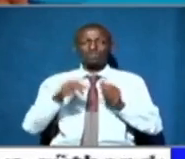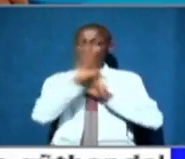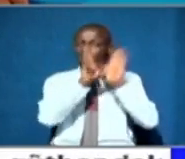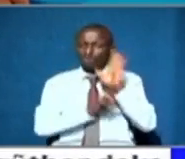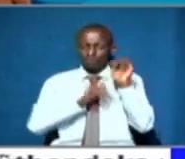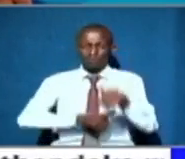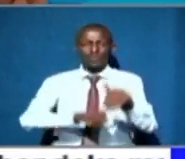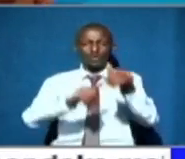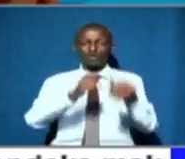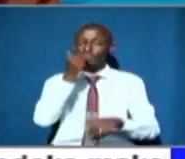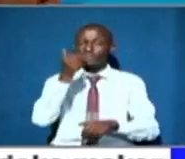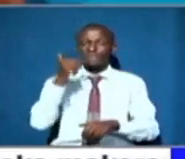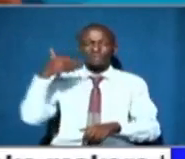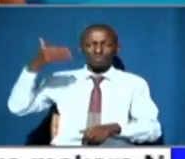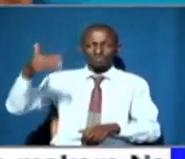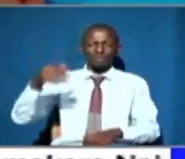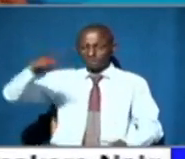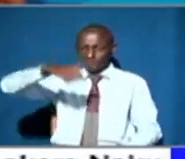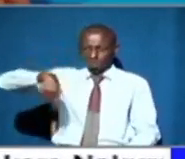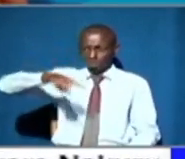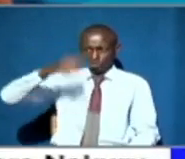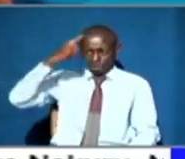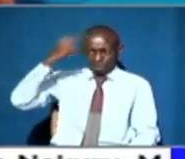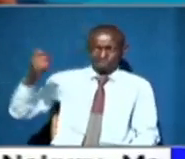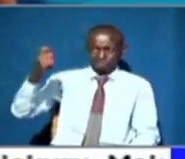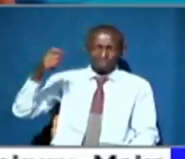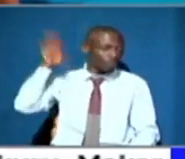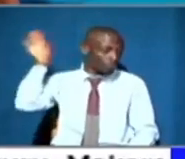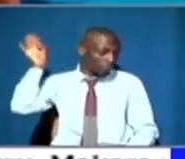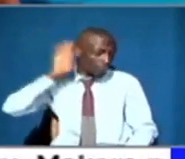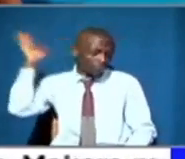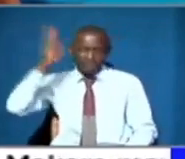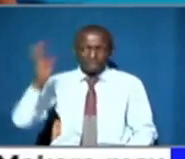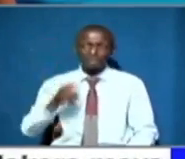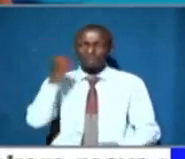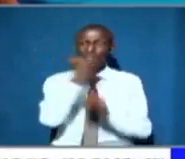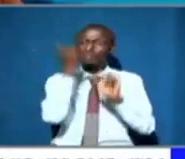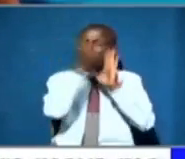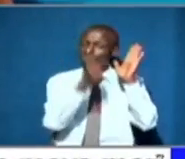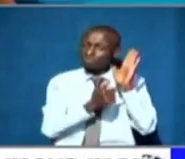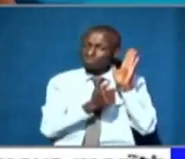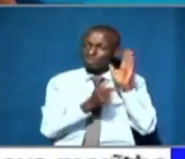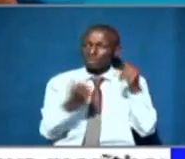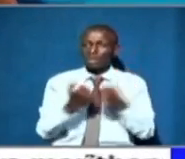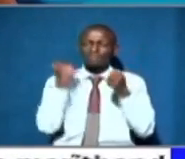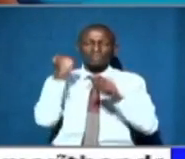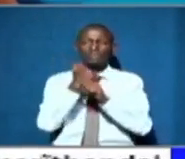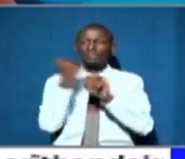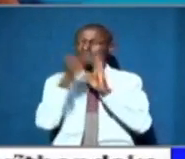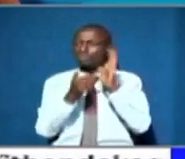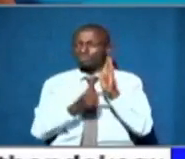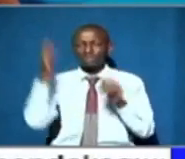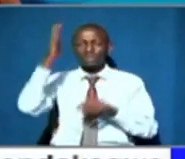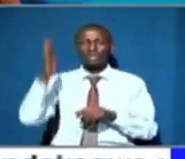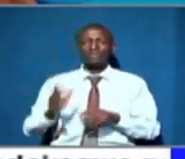kuga even tuwe manga tutiguaga kindu kiria wiri tundugeke nigu twikaga yoroni re story ri ya ri kiria saturday no thika